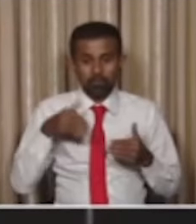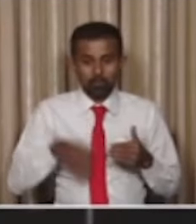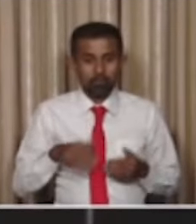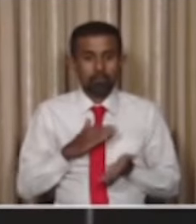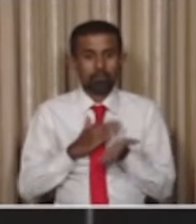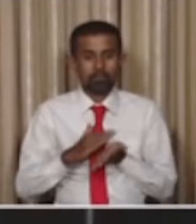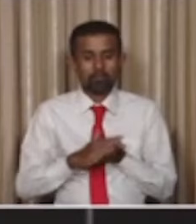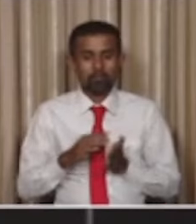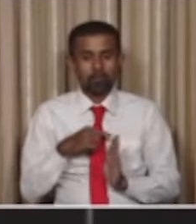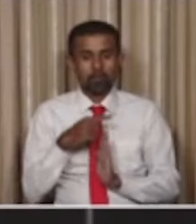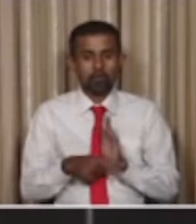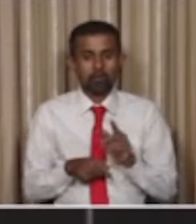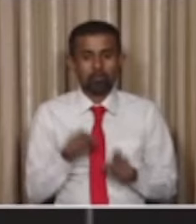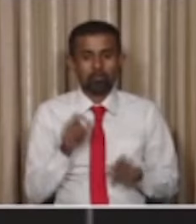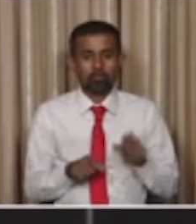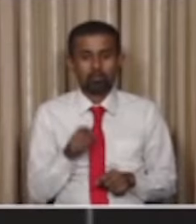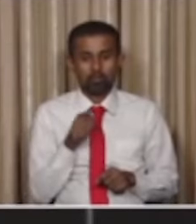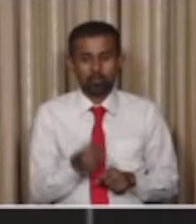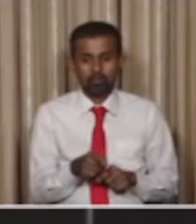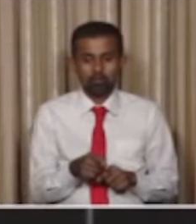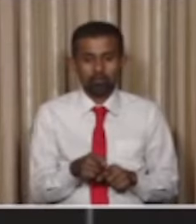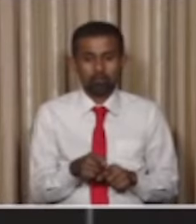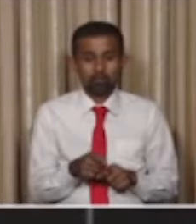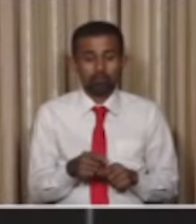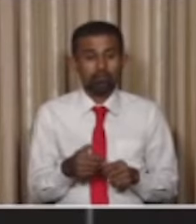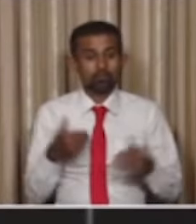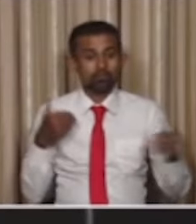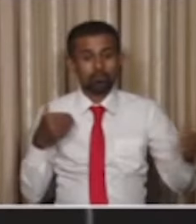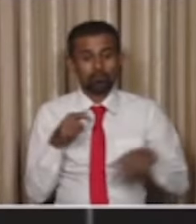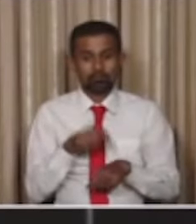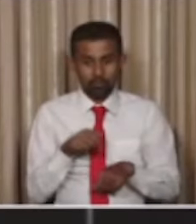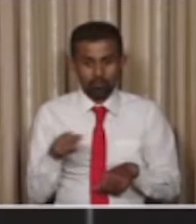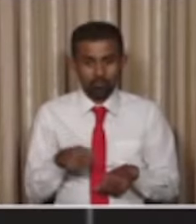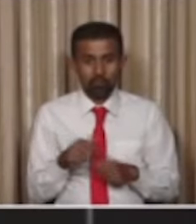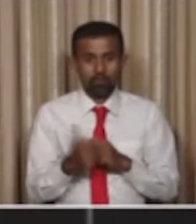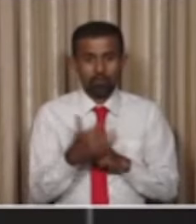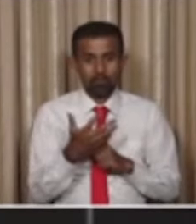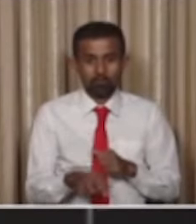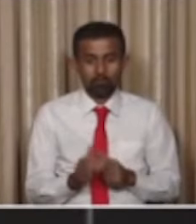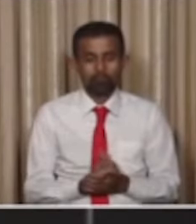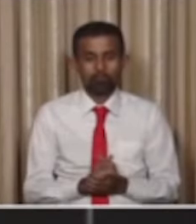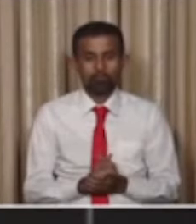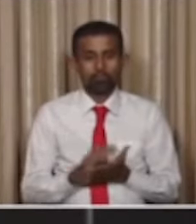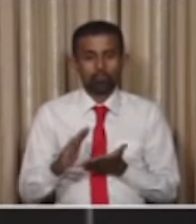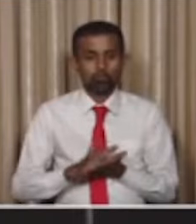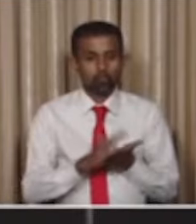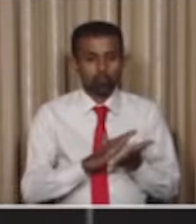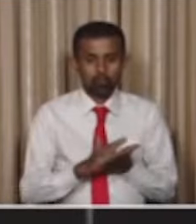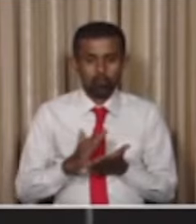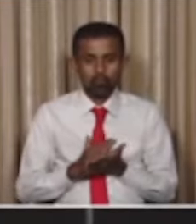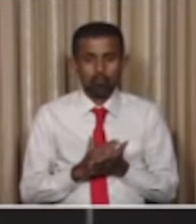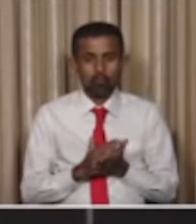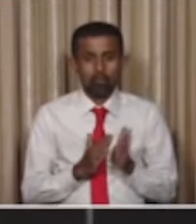සේවාව මේ රටේ ජනතාව සඳහා ඉතාම දීර්ඝ කාලයක් සඳහා අද වෙනකොට ස්ථාපිත කරලා තියෙනවා. ඒකට උදව් කරපු